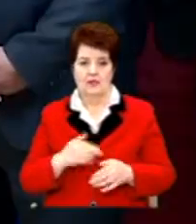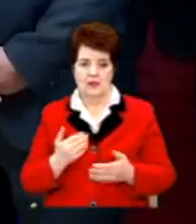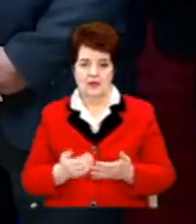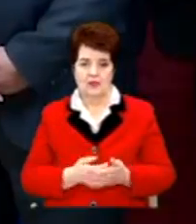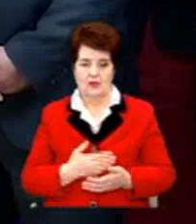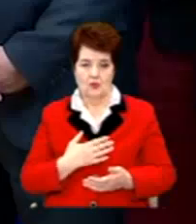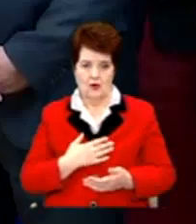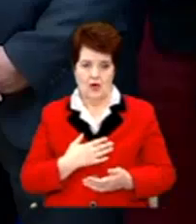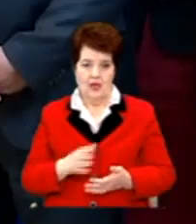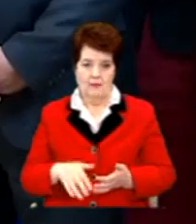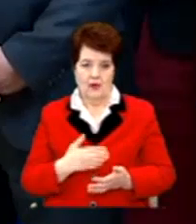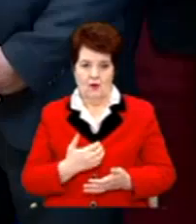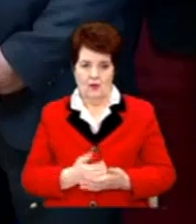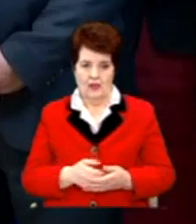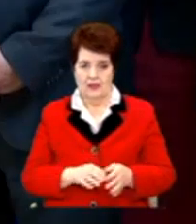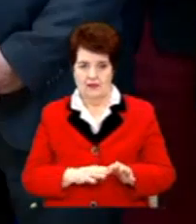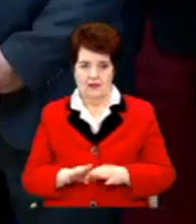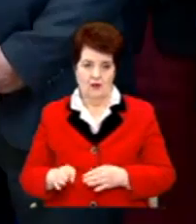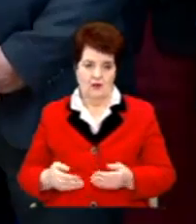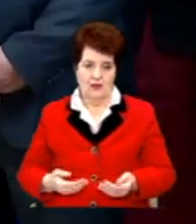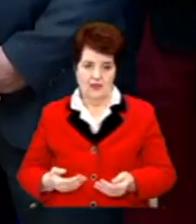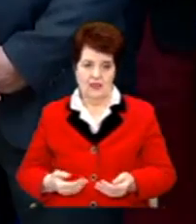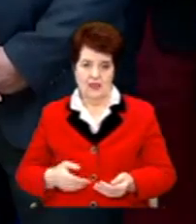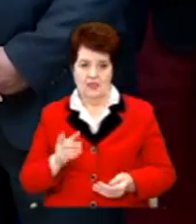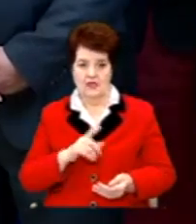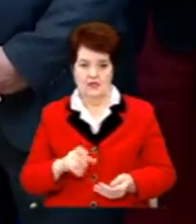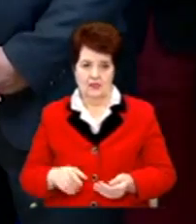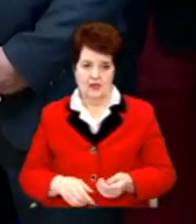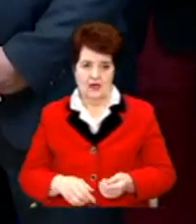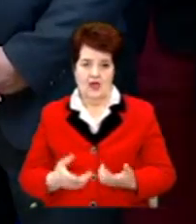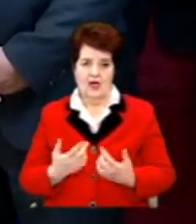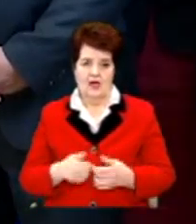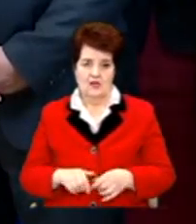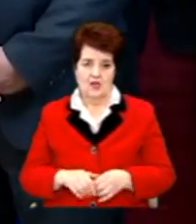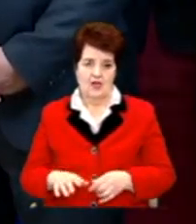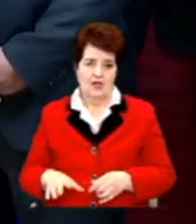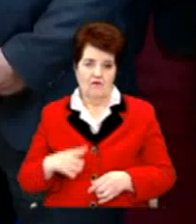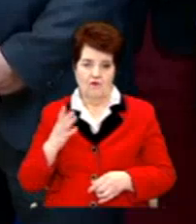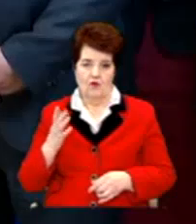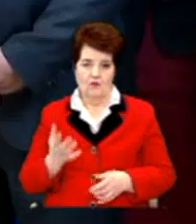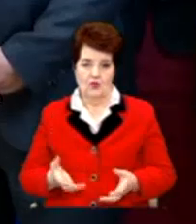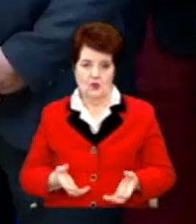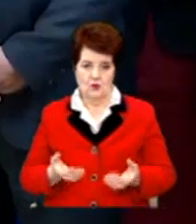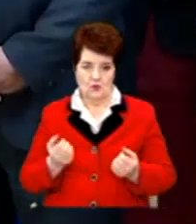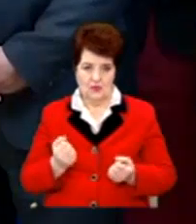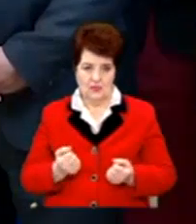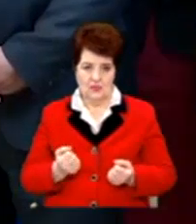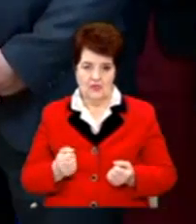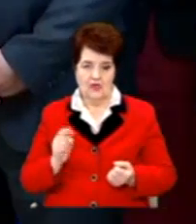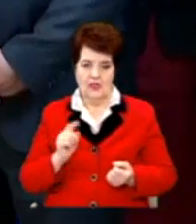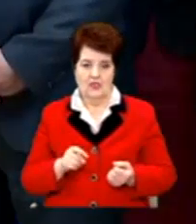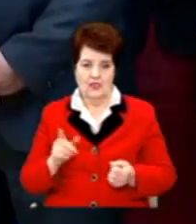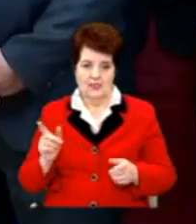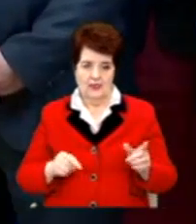noi prioritate rămâne nivelul de trai al cetățenilor, așa că vom susține și vom iniția în această